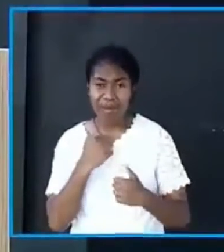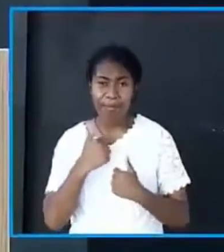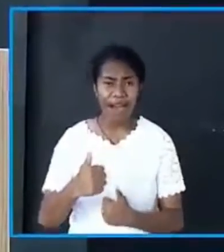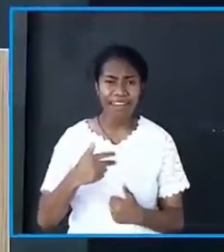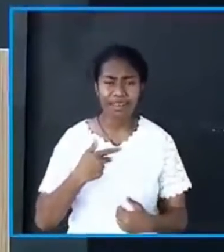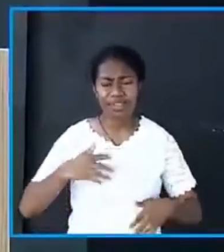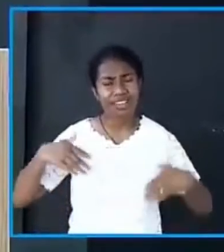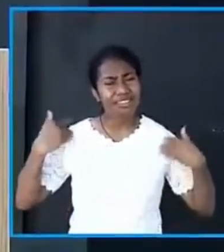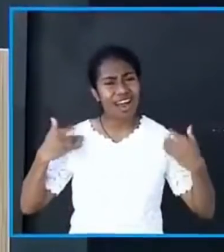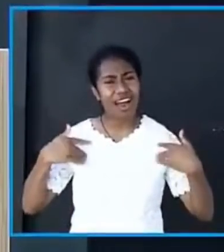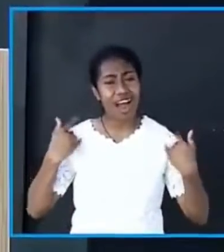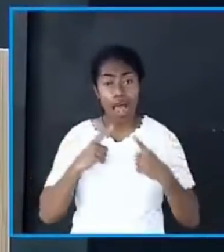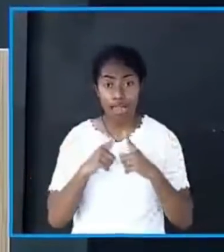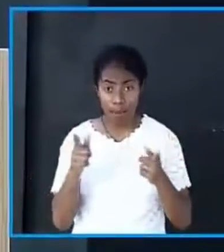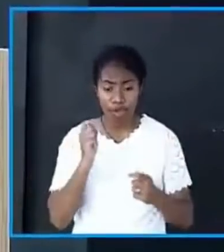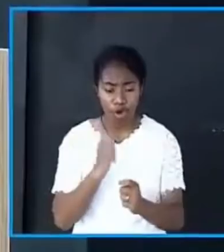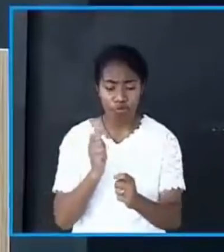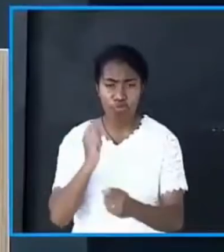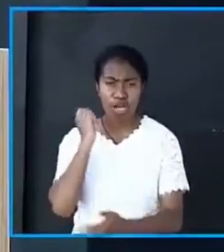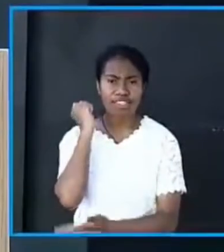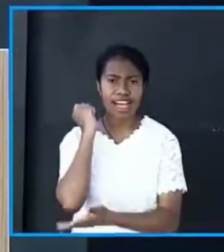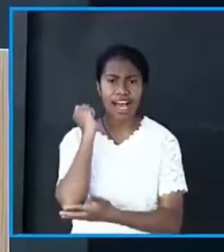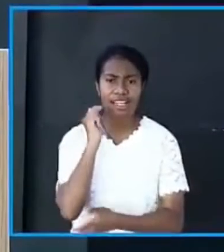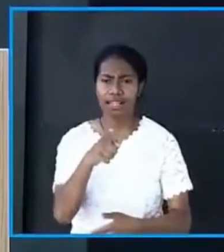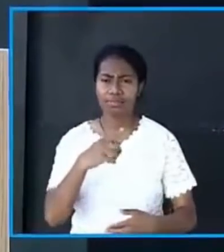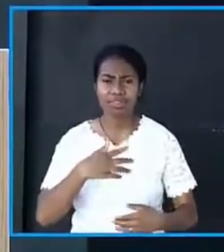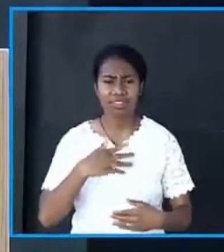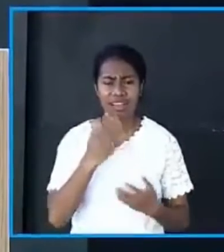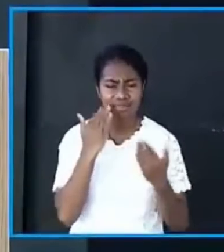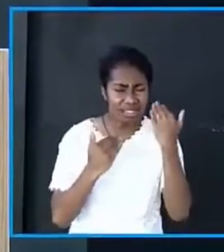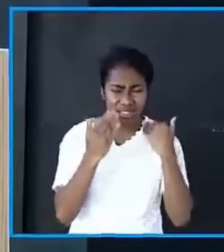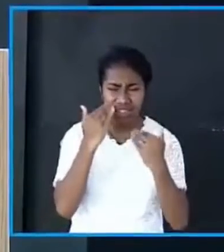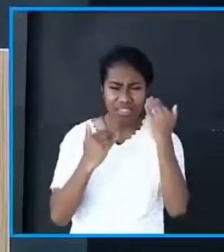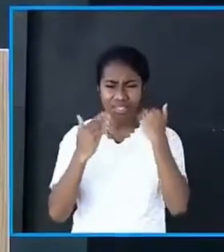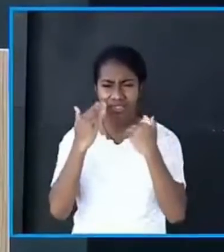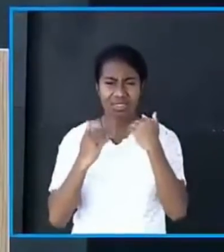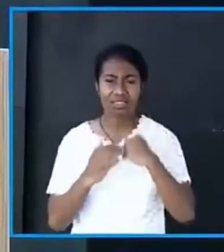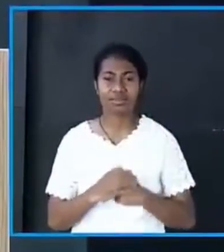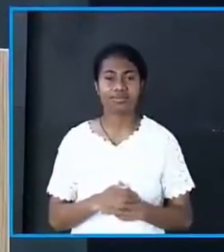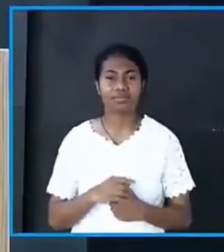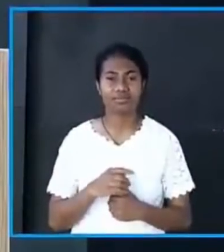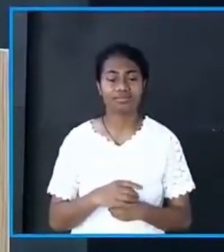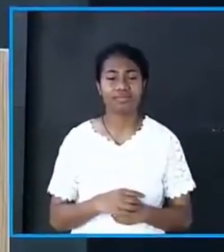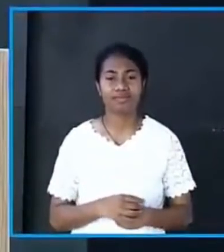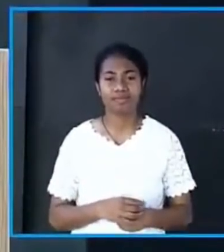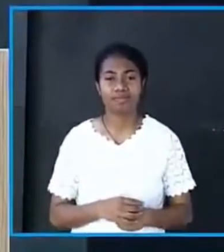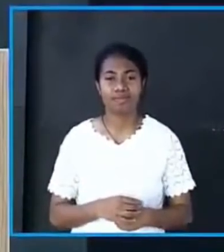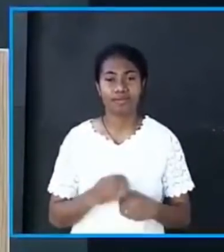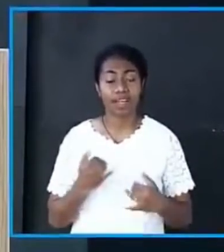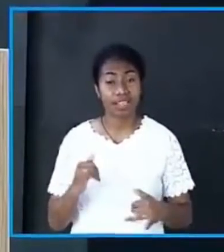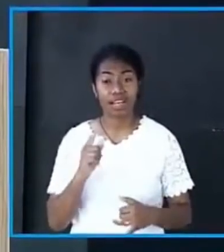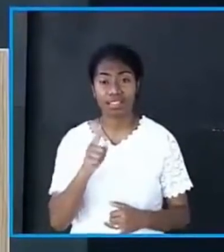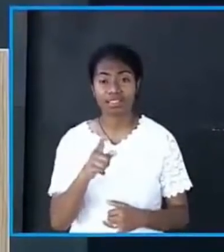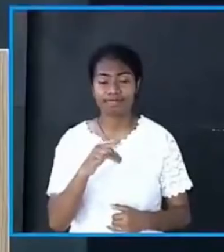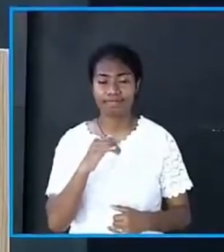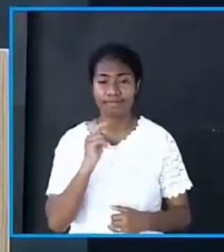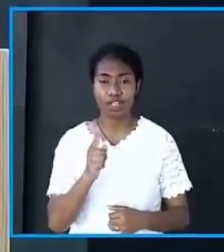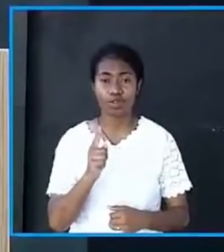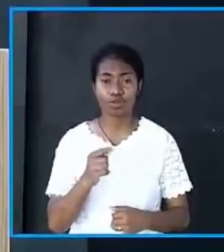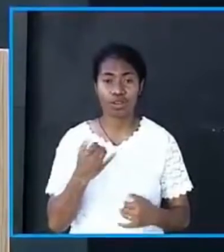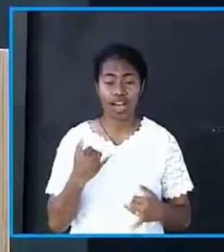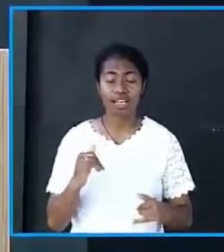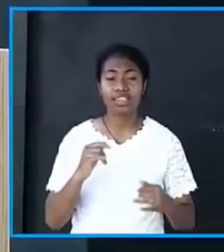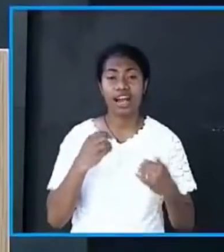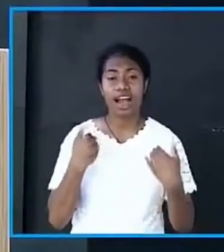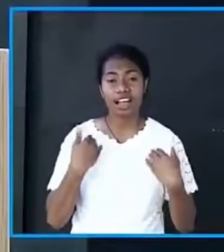dia bisa menjadi sedih karena berbuat jahat dia bisa menyesal karena sebuah perbuatan yang begitu hanya